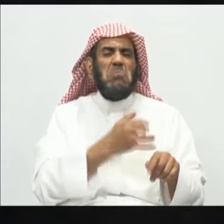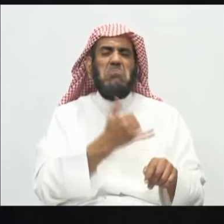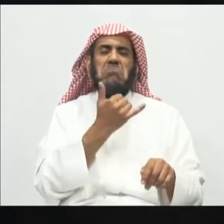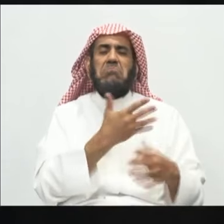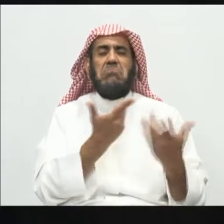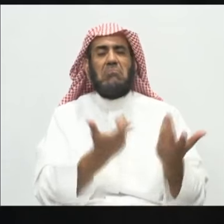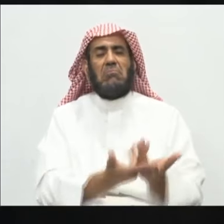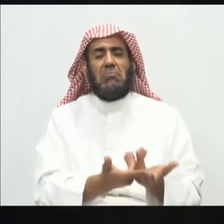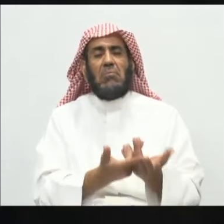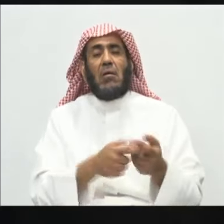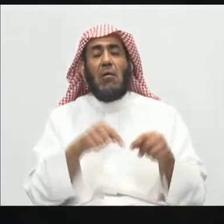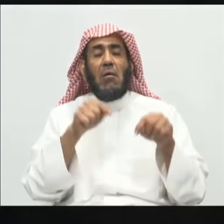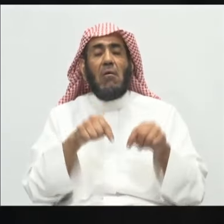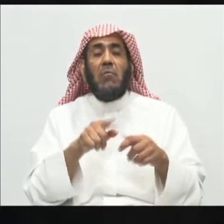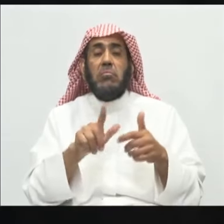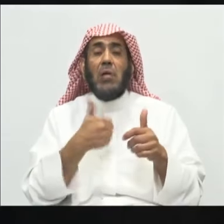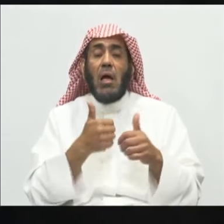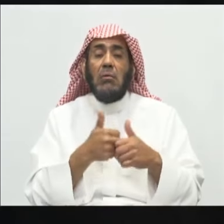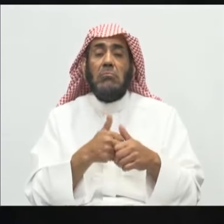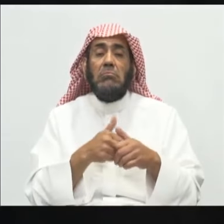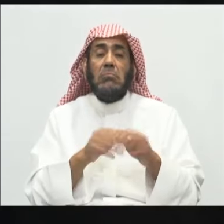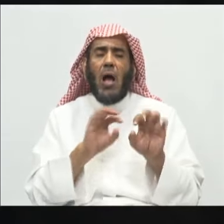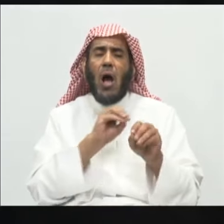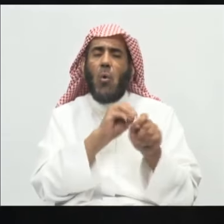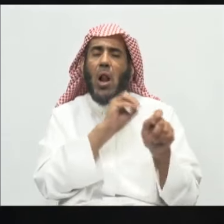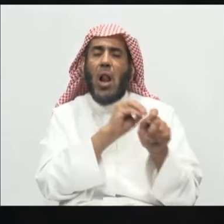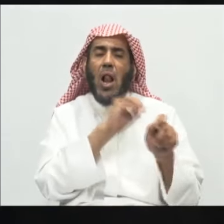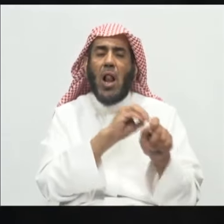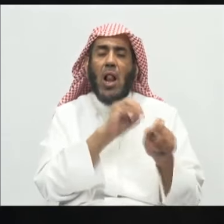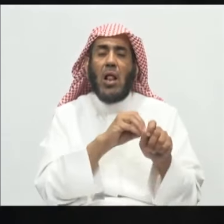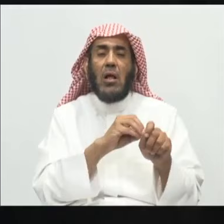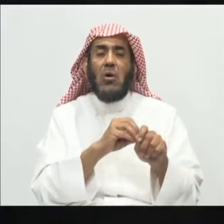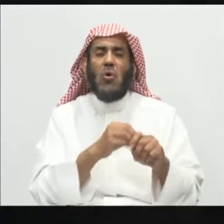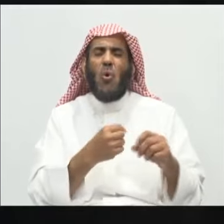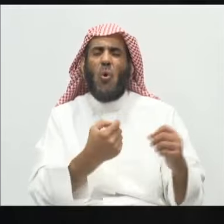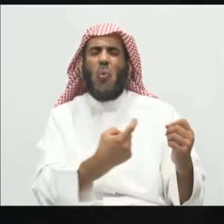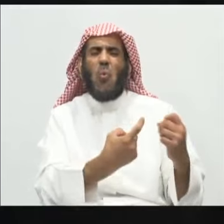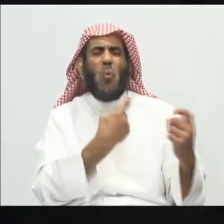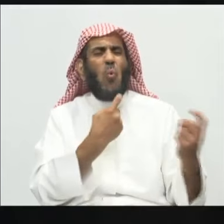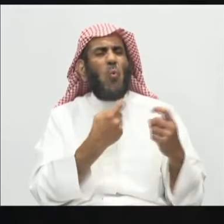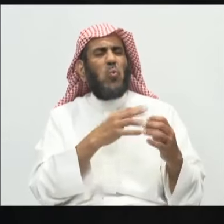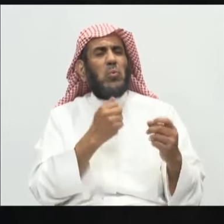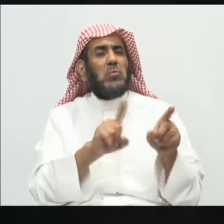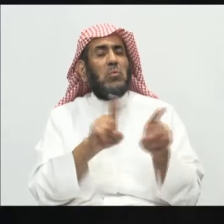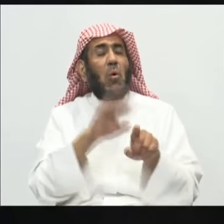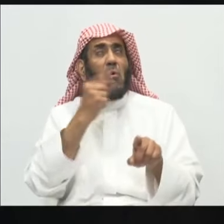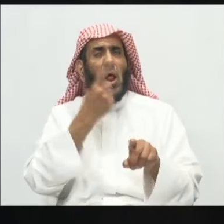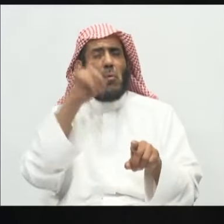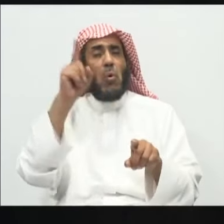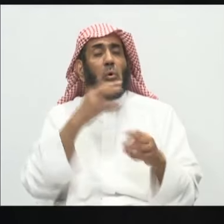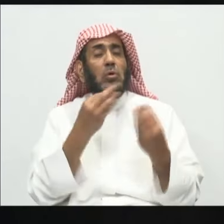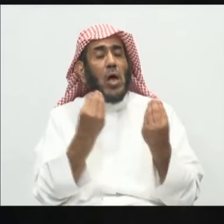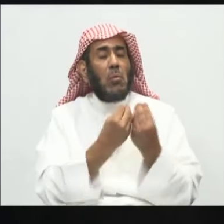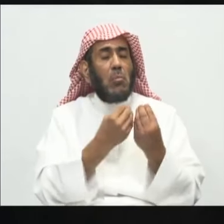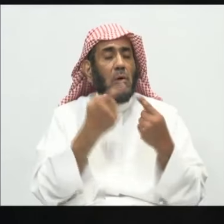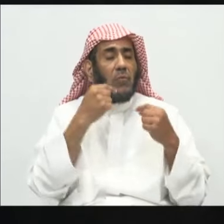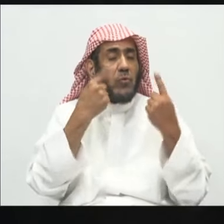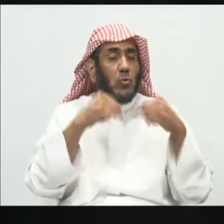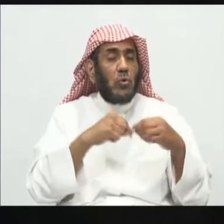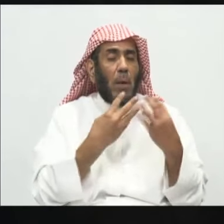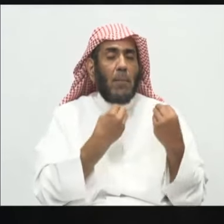طبعا هنا في في البدايه وان جاهداك على ان تشرك بما ليس لك به علم فلا تطعهما وصاحبهما في الدنيا